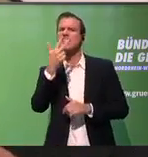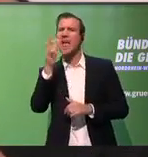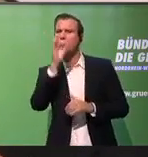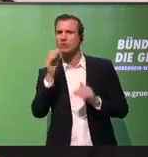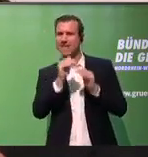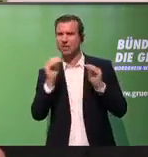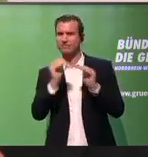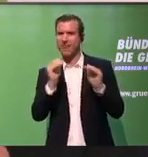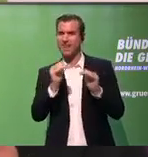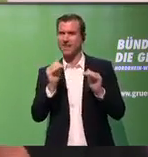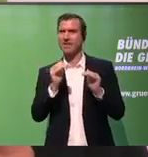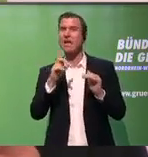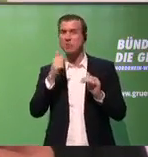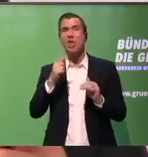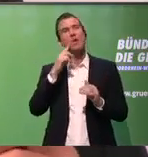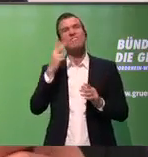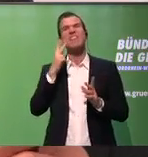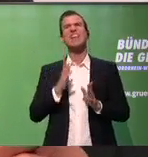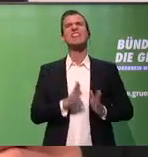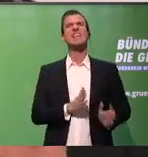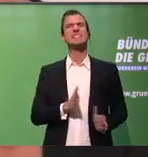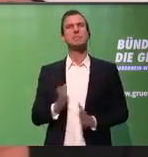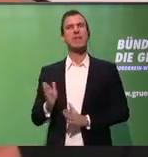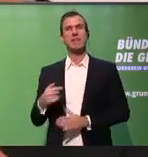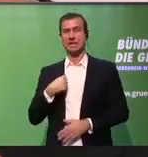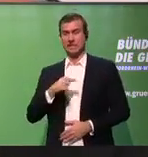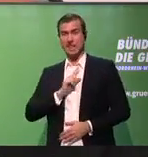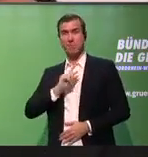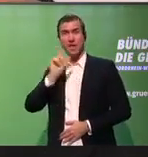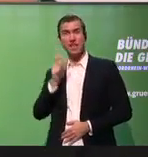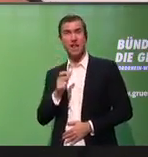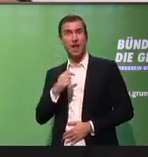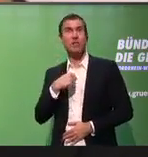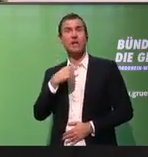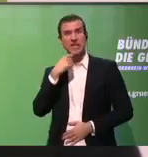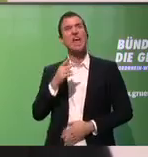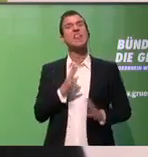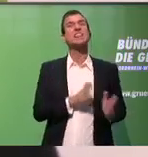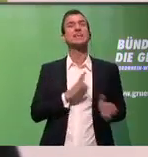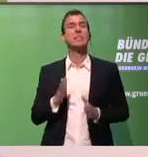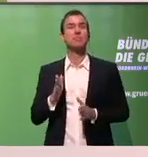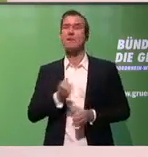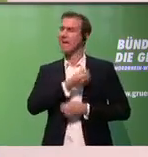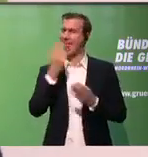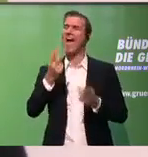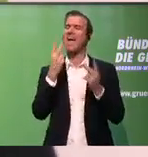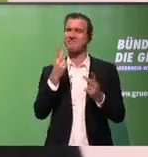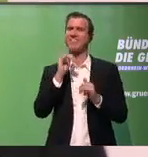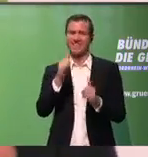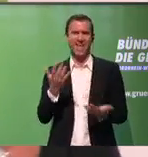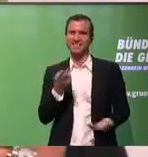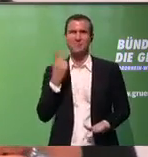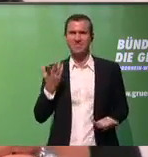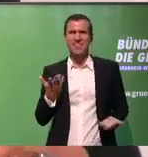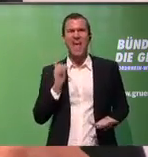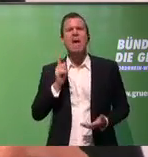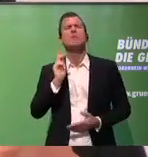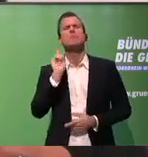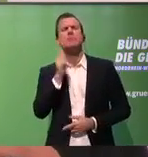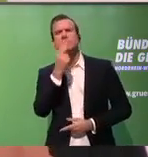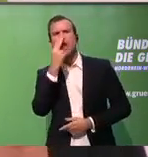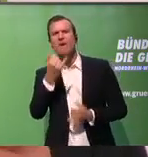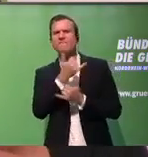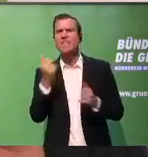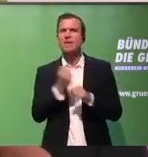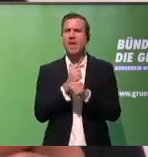Nicht, weil das schlecht wäre, diszipliniert zu sein. Als Italienerin kann ich Ihnen sagen, dass ein bisschen Disziplin nicht schadet, aber man muss schauen, wie das umgesetzt wird,